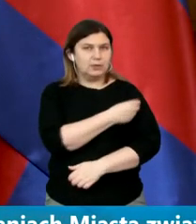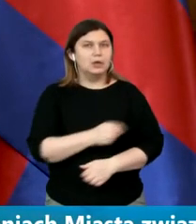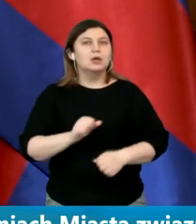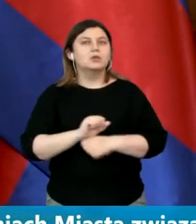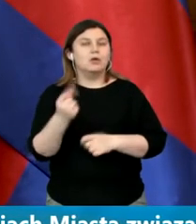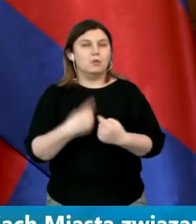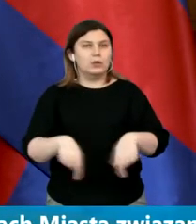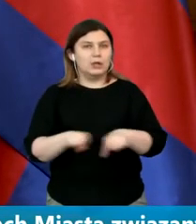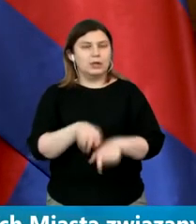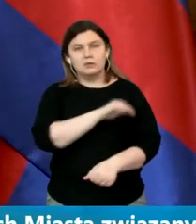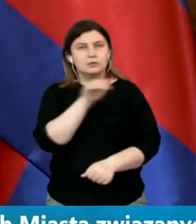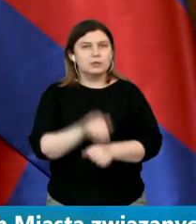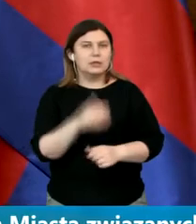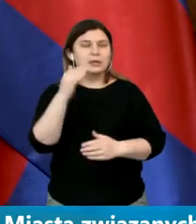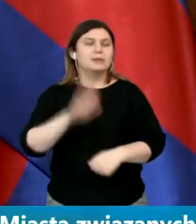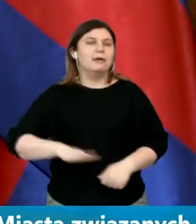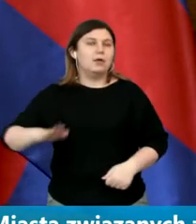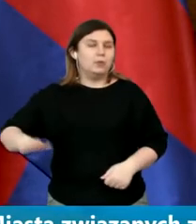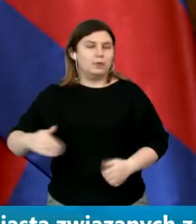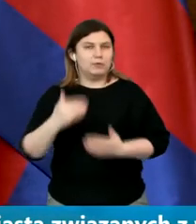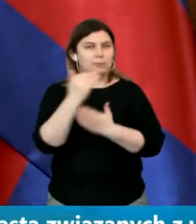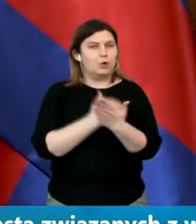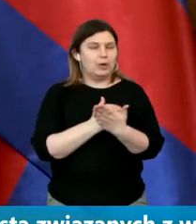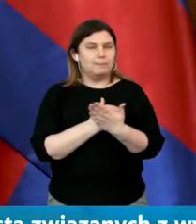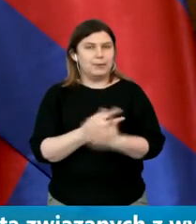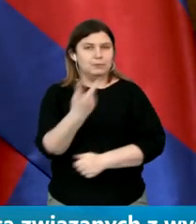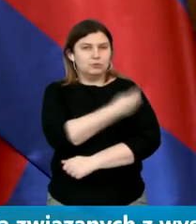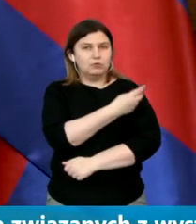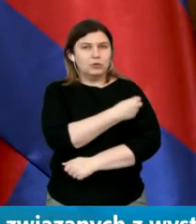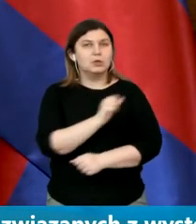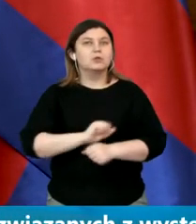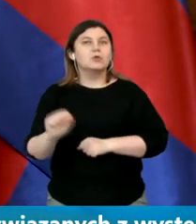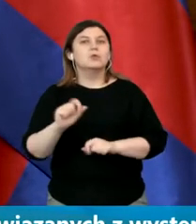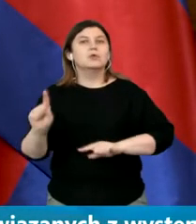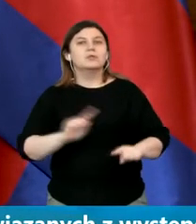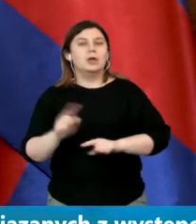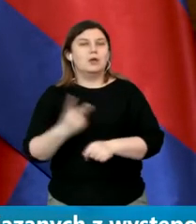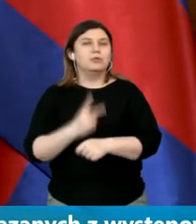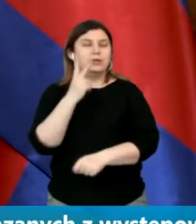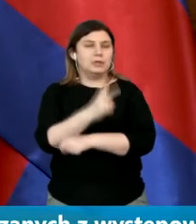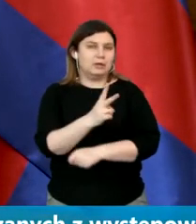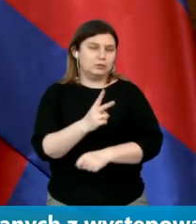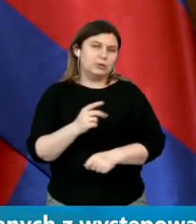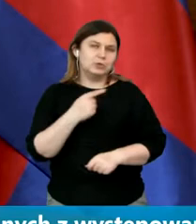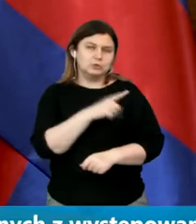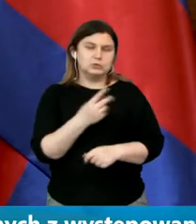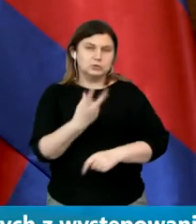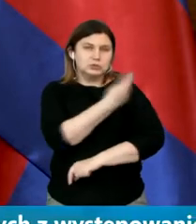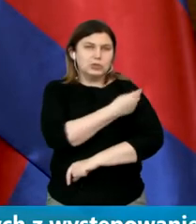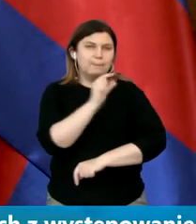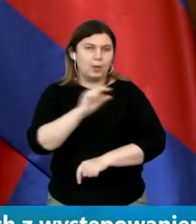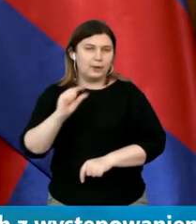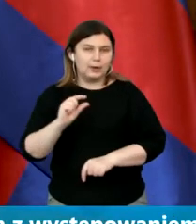realizowane zgodne z Narodowym Programem Szczepień i oczywiście są uzależnione od dostępności szczepionek. Przypomnę, że